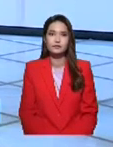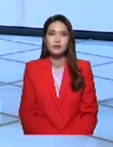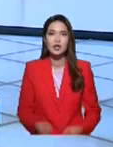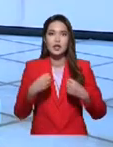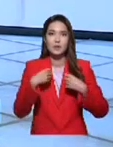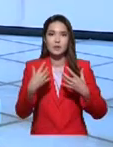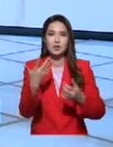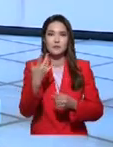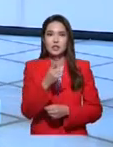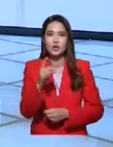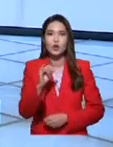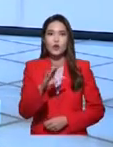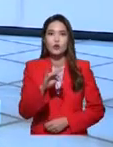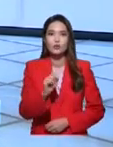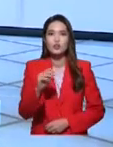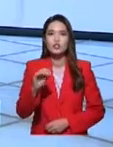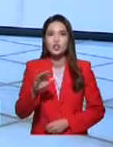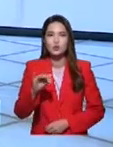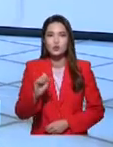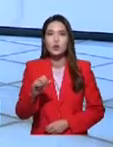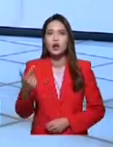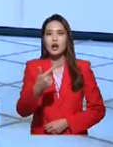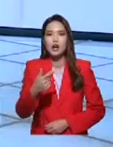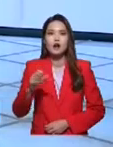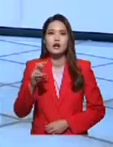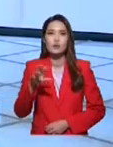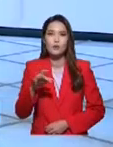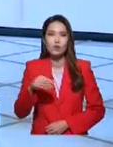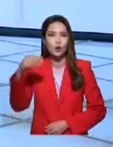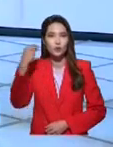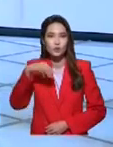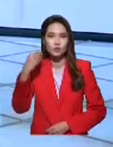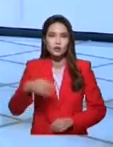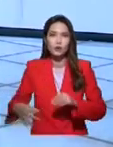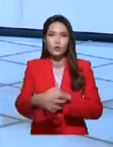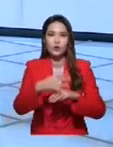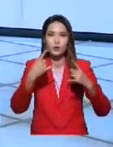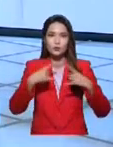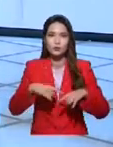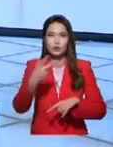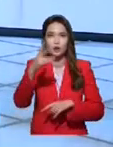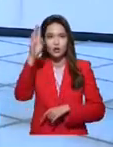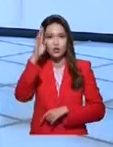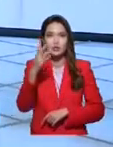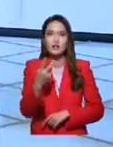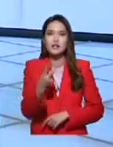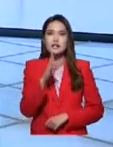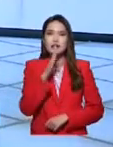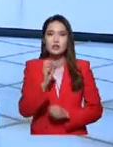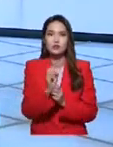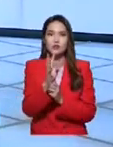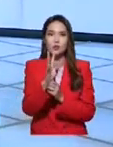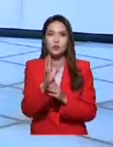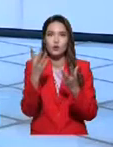Мерейлі бес сәби Ұлытау, Жетісу, Атырау, Ағмола және Түркістан облыстарында туған. Үшеуі ұл, екеуі қыз. 14-ші қараша